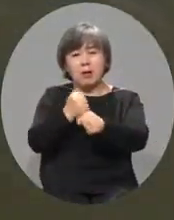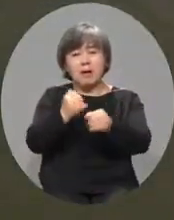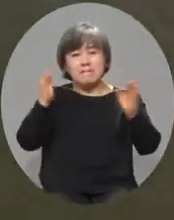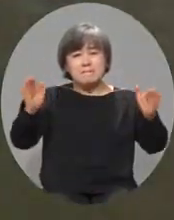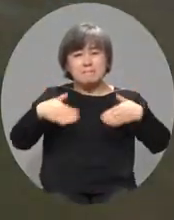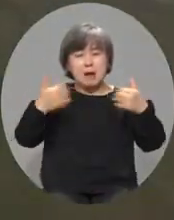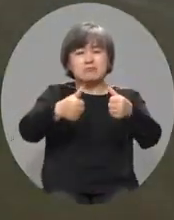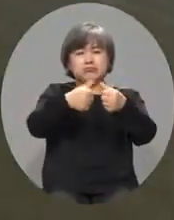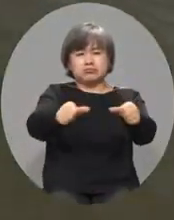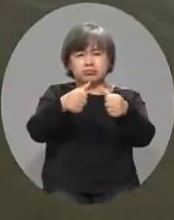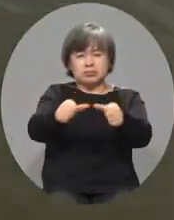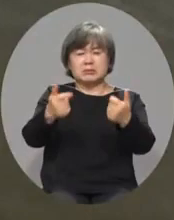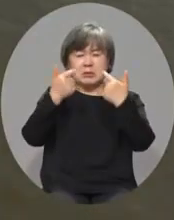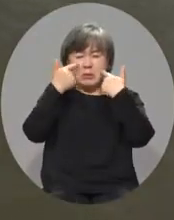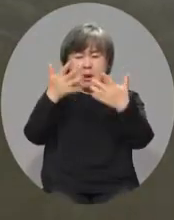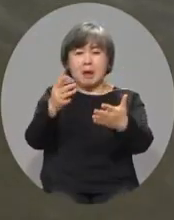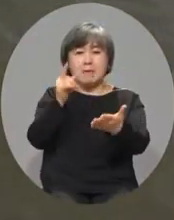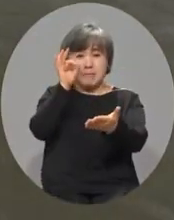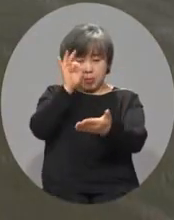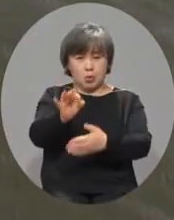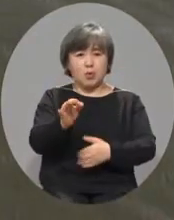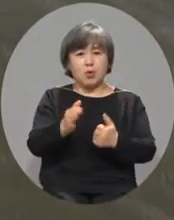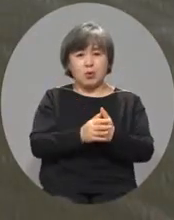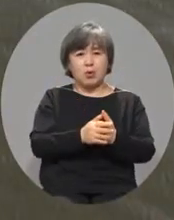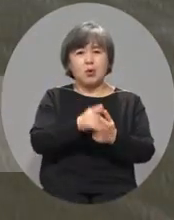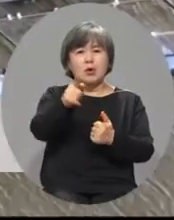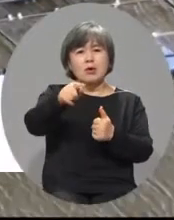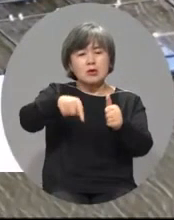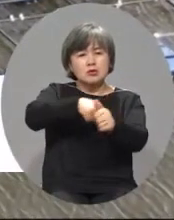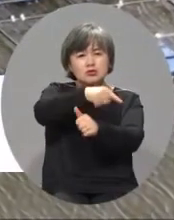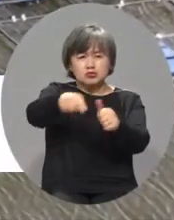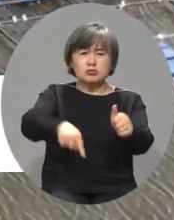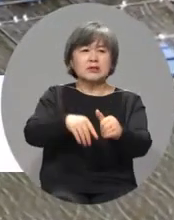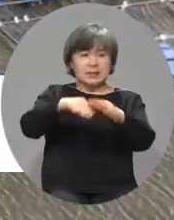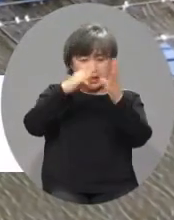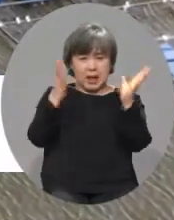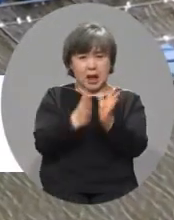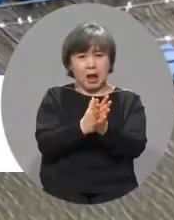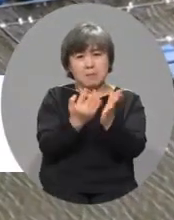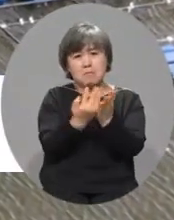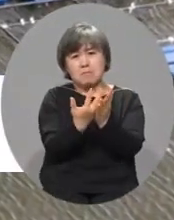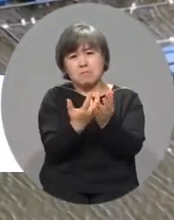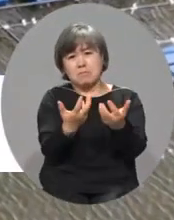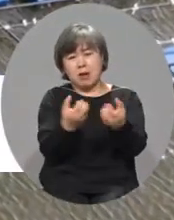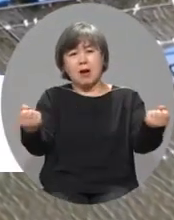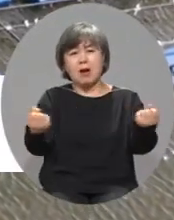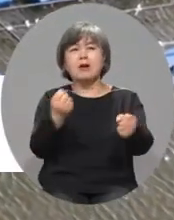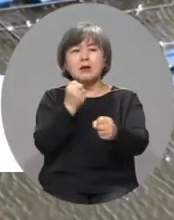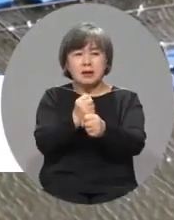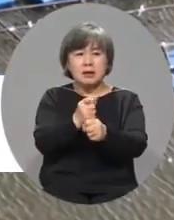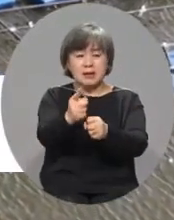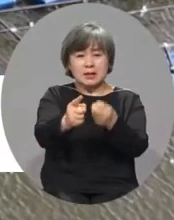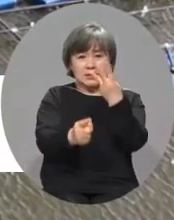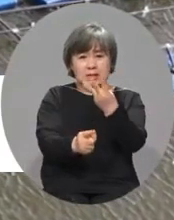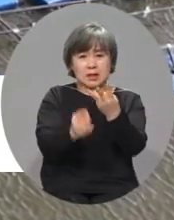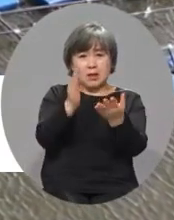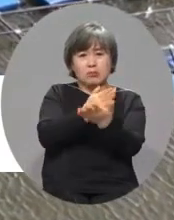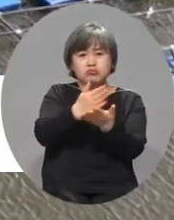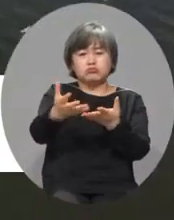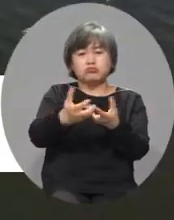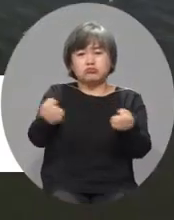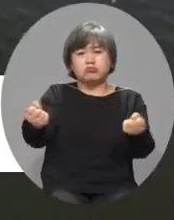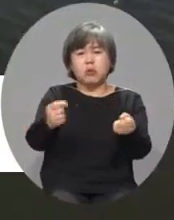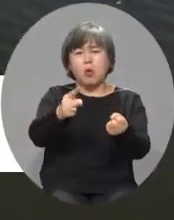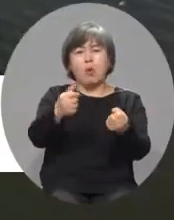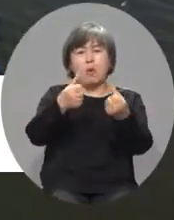파손된 흔적이 역력합니다. 수렵제 구조물도 다 위치에서 이탈이 된 상태고요. 세 개로 분리가 됐더라고요.